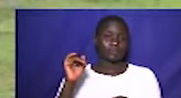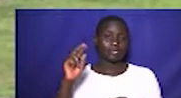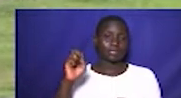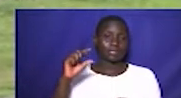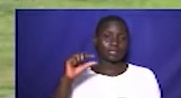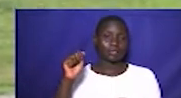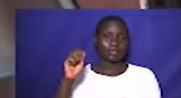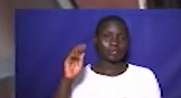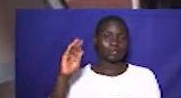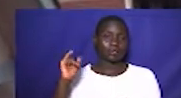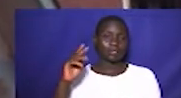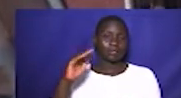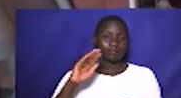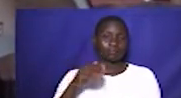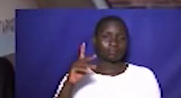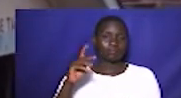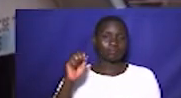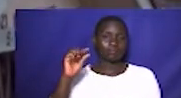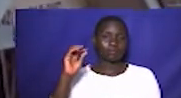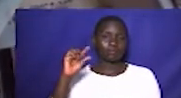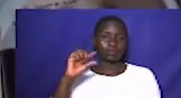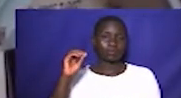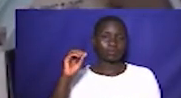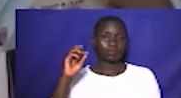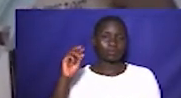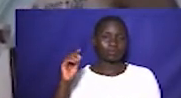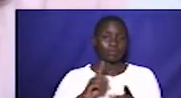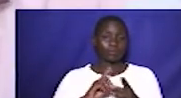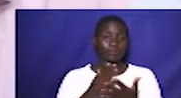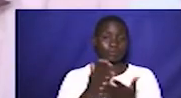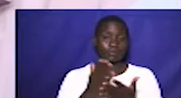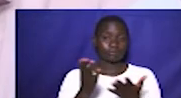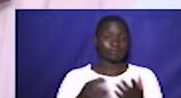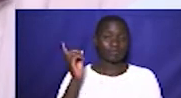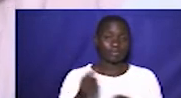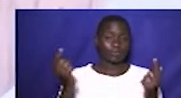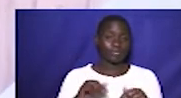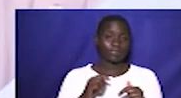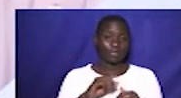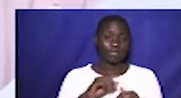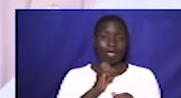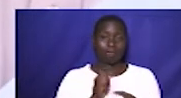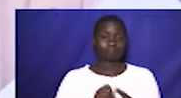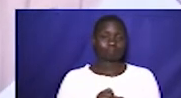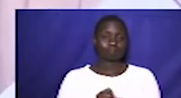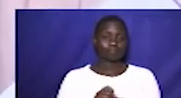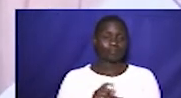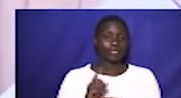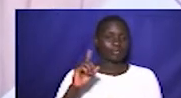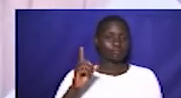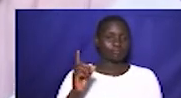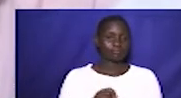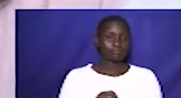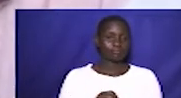kiumbu kiogoro na nigo chibarasi cho chaera bene litukulia lero bagaka wago tebame ginte kenene ge kugera abantu